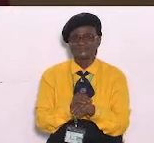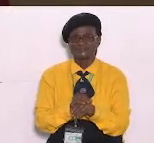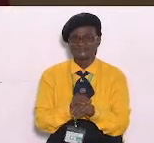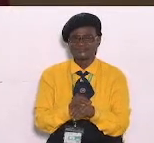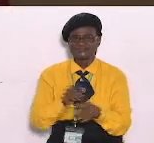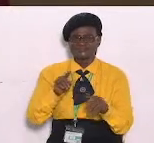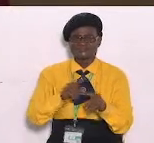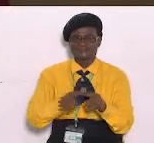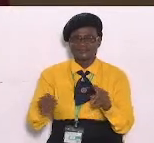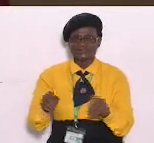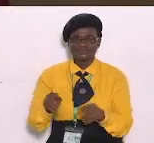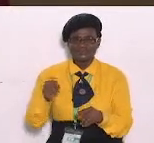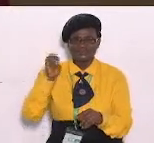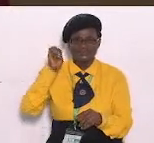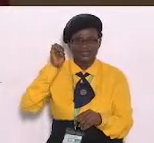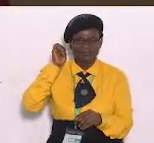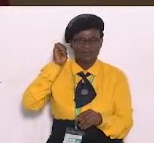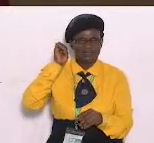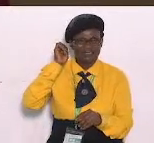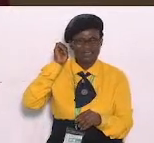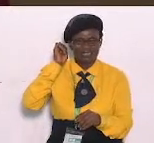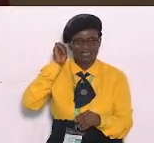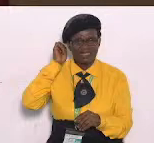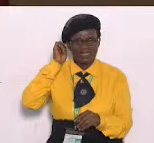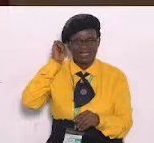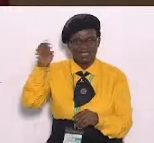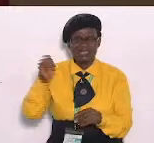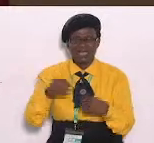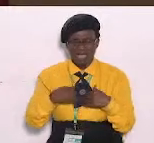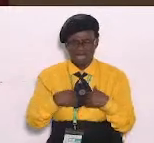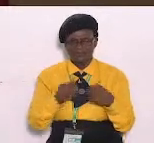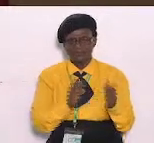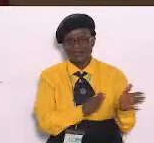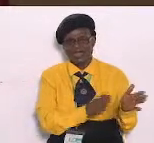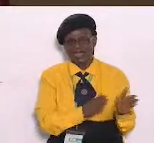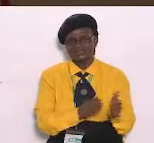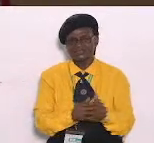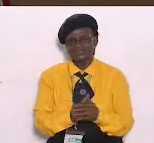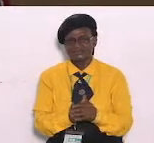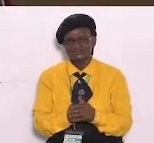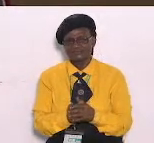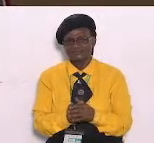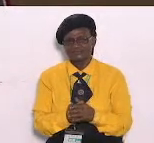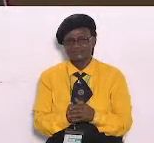toujours et il a demandé au autres d'autres